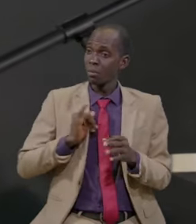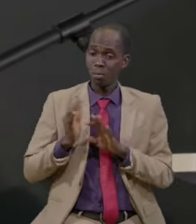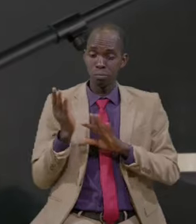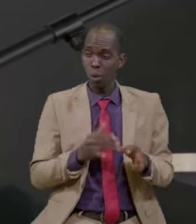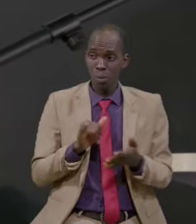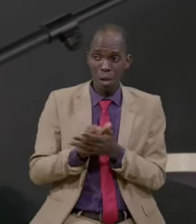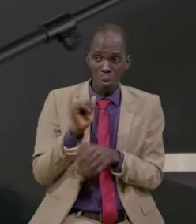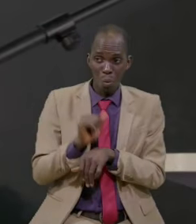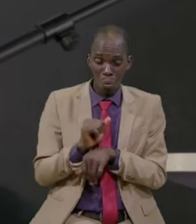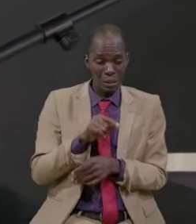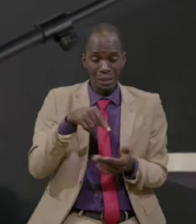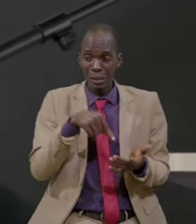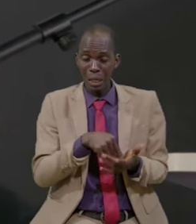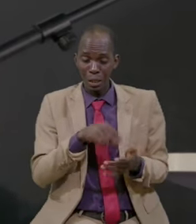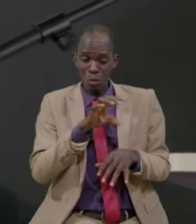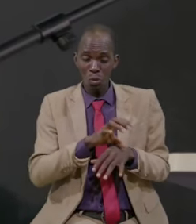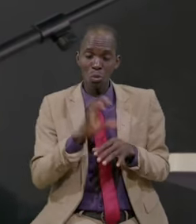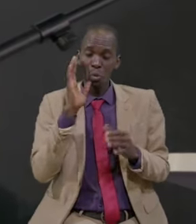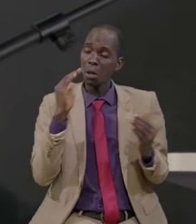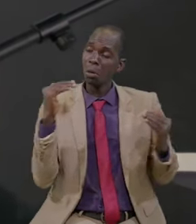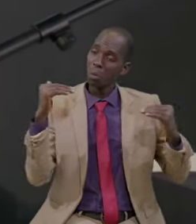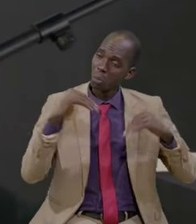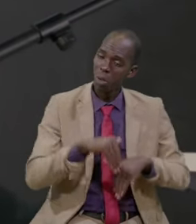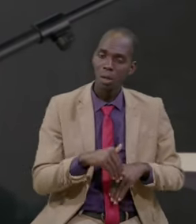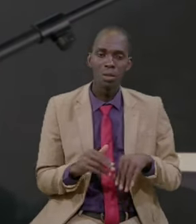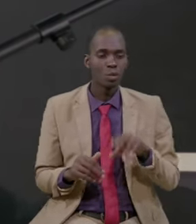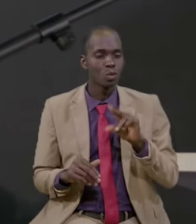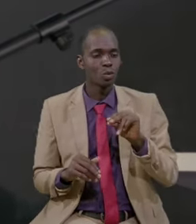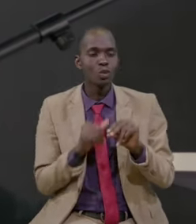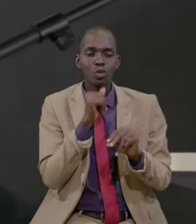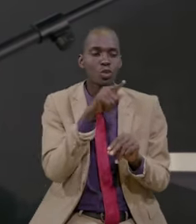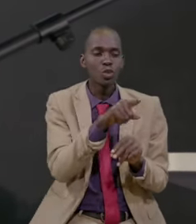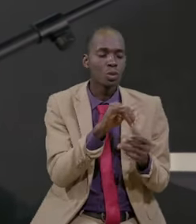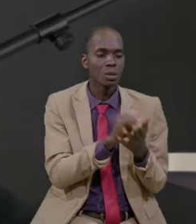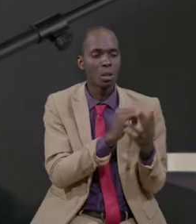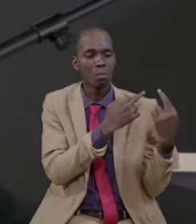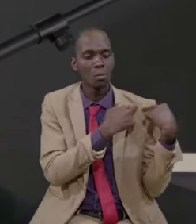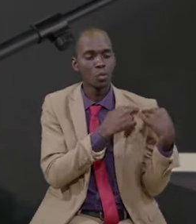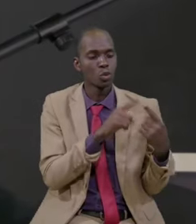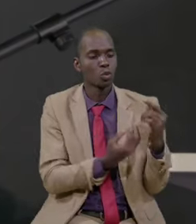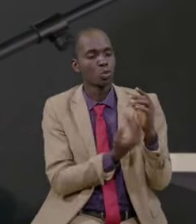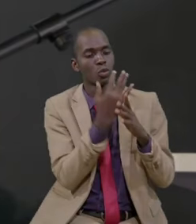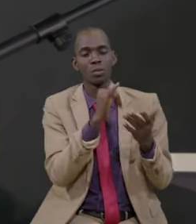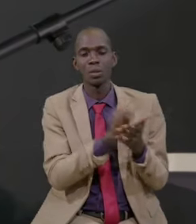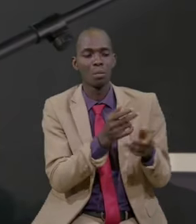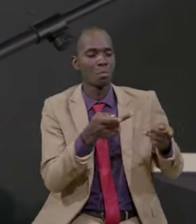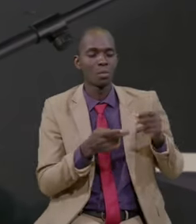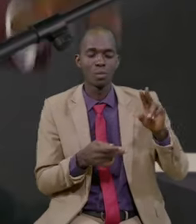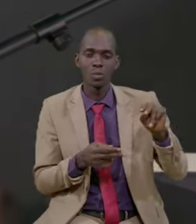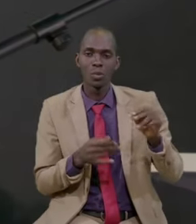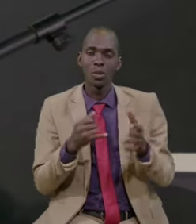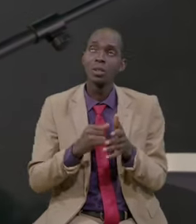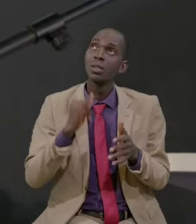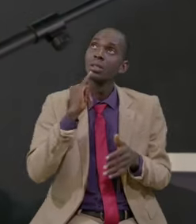y a un Dieu au ciel qui aide le ministère